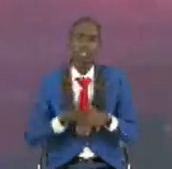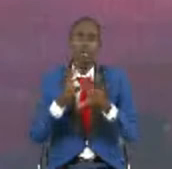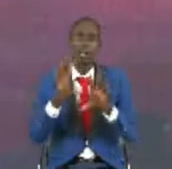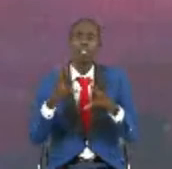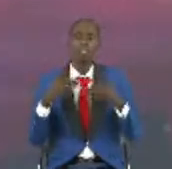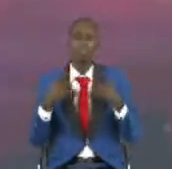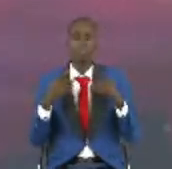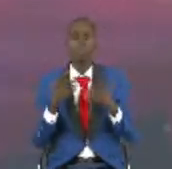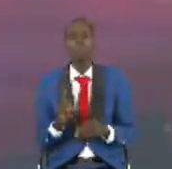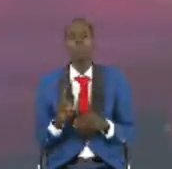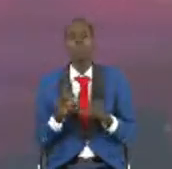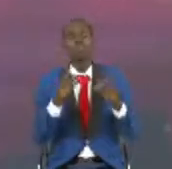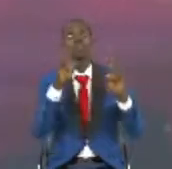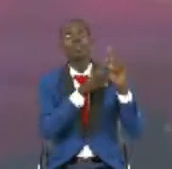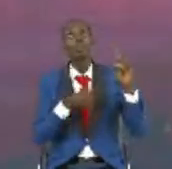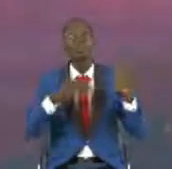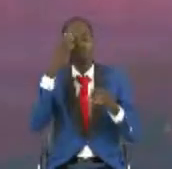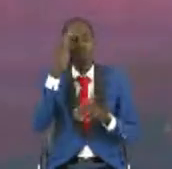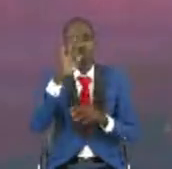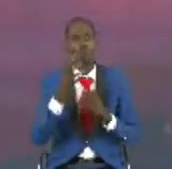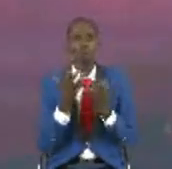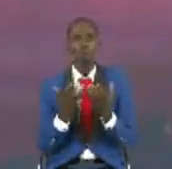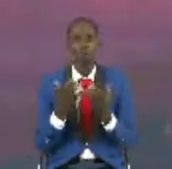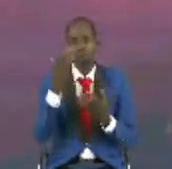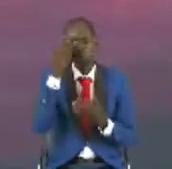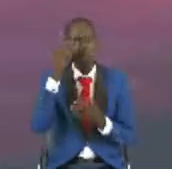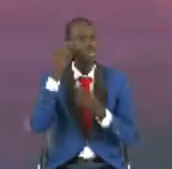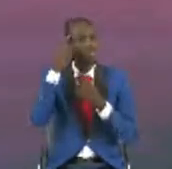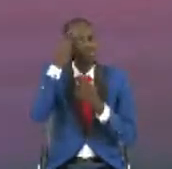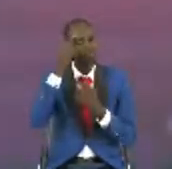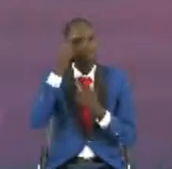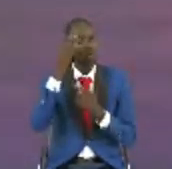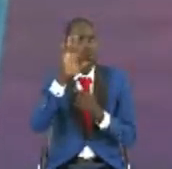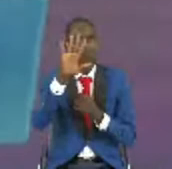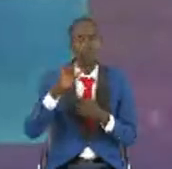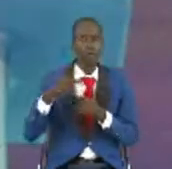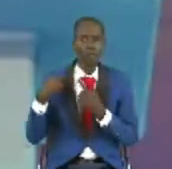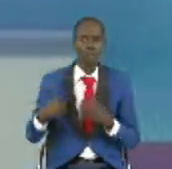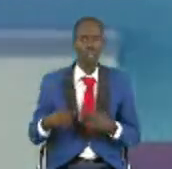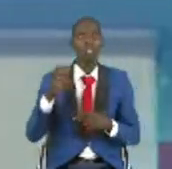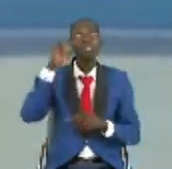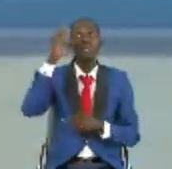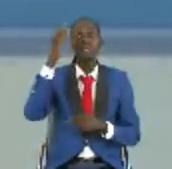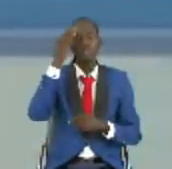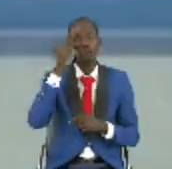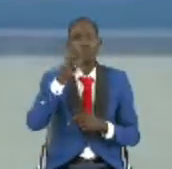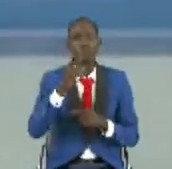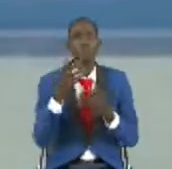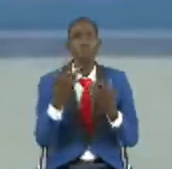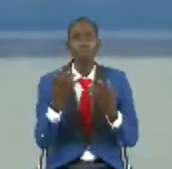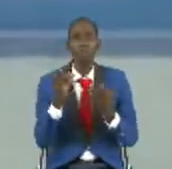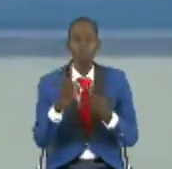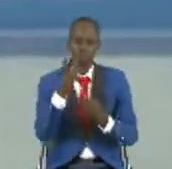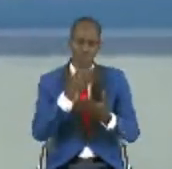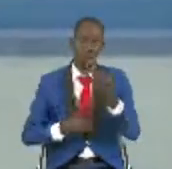Il connaît tes désirs. Il connaît les pensées de ton cœur. Il sait que tu veux revenir